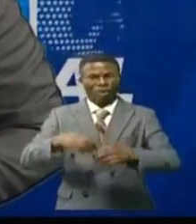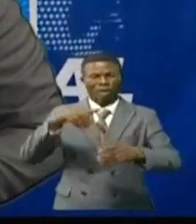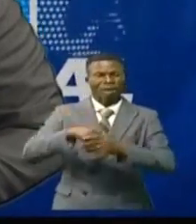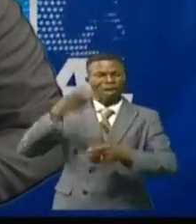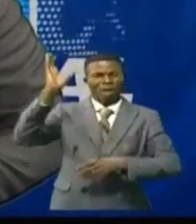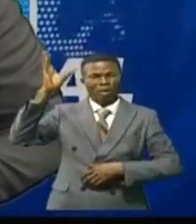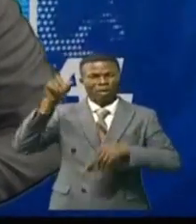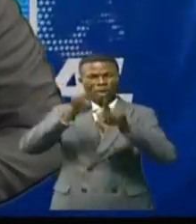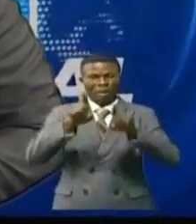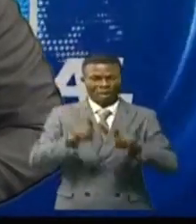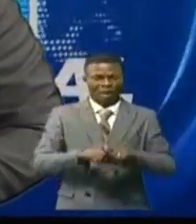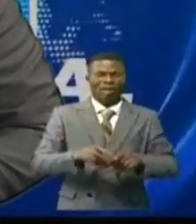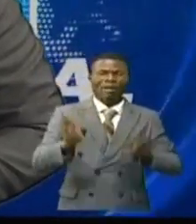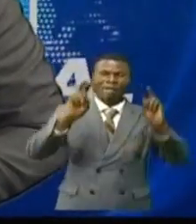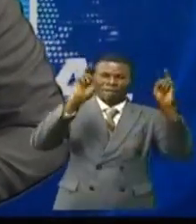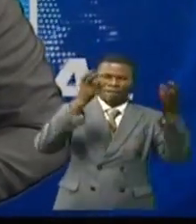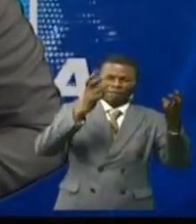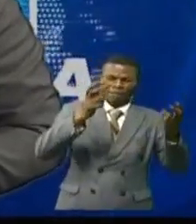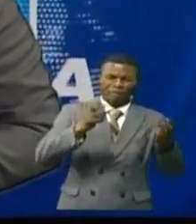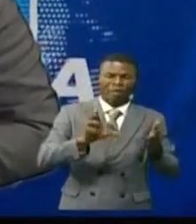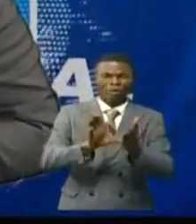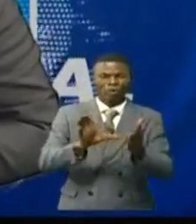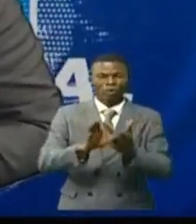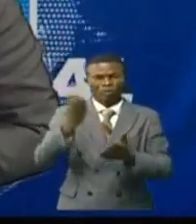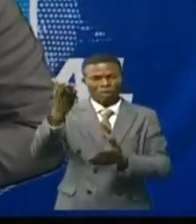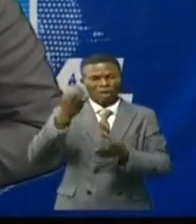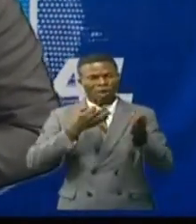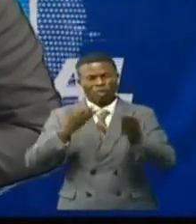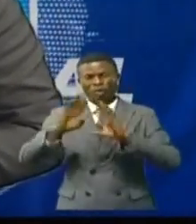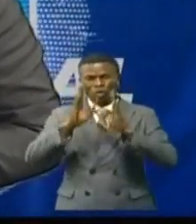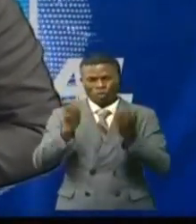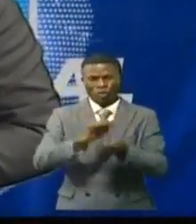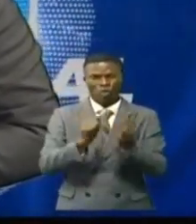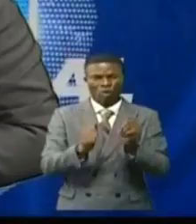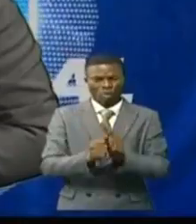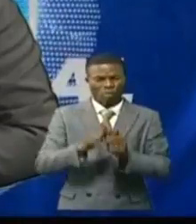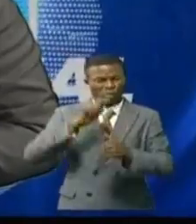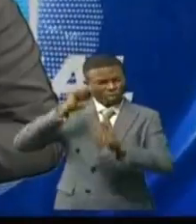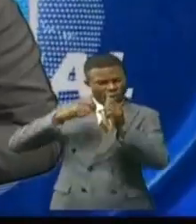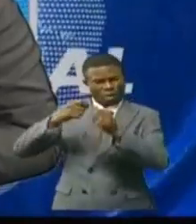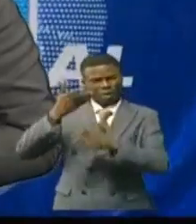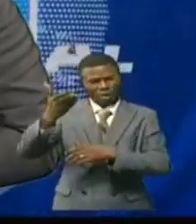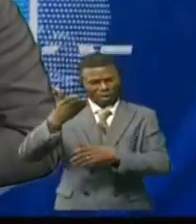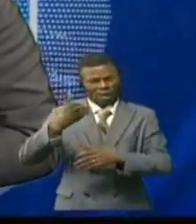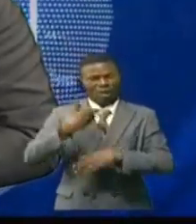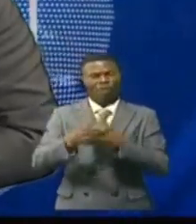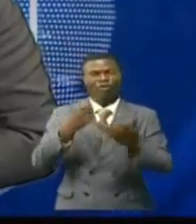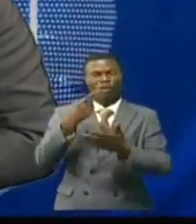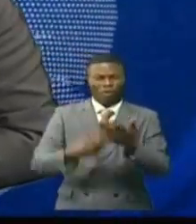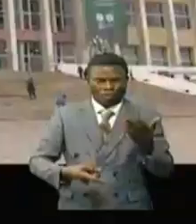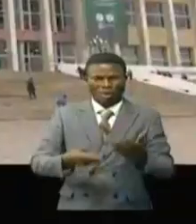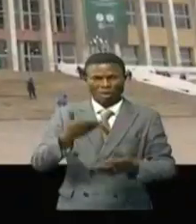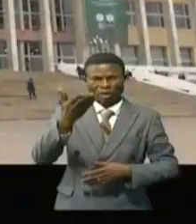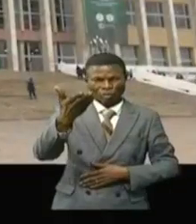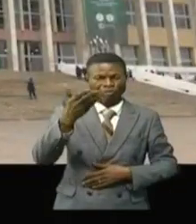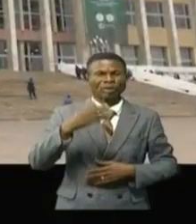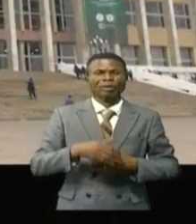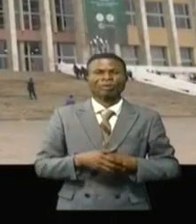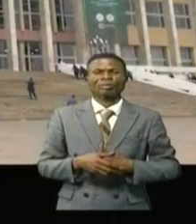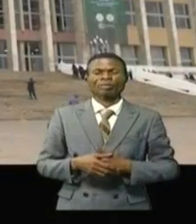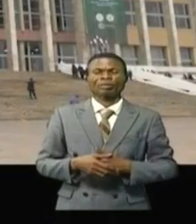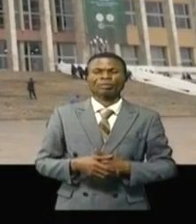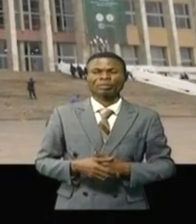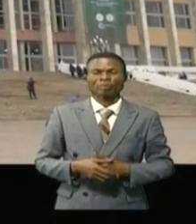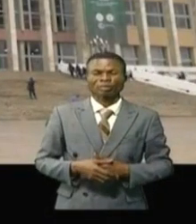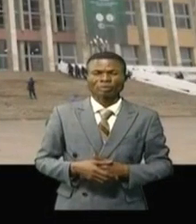rural et périurbain. Nelly Maïzabra nous explique dans ce reportage la démarche entreprise par l'ancien.